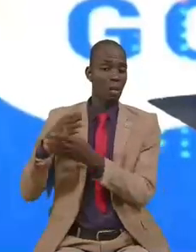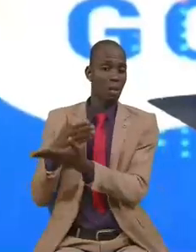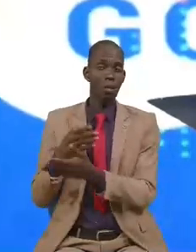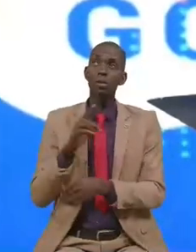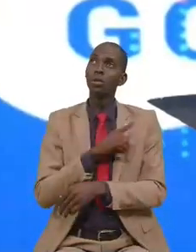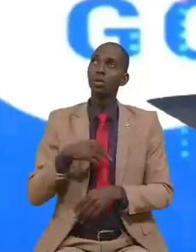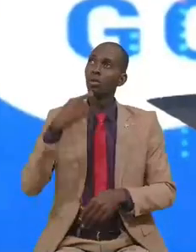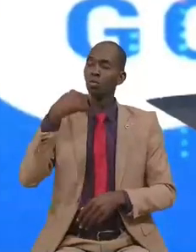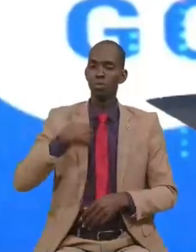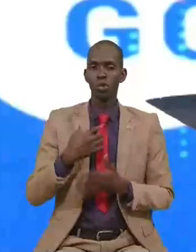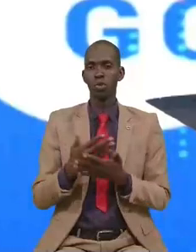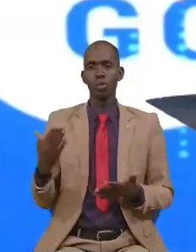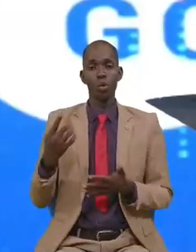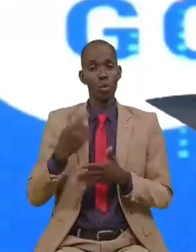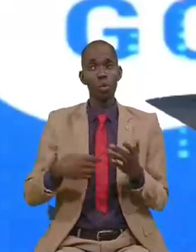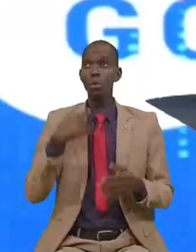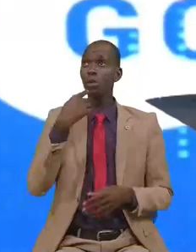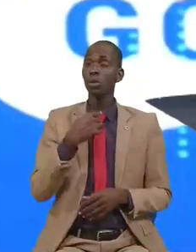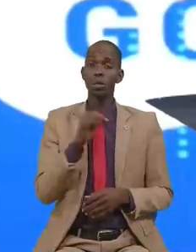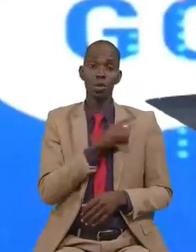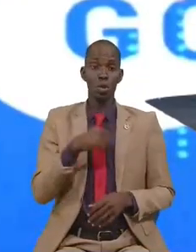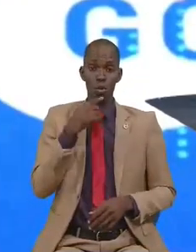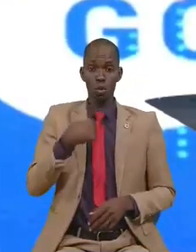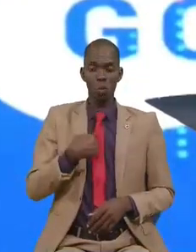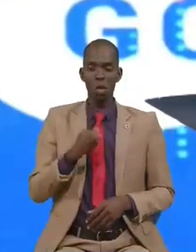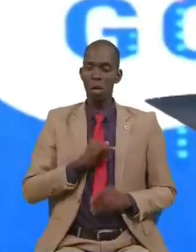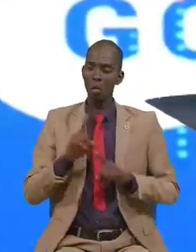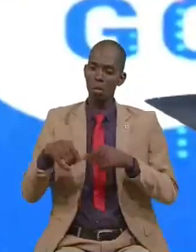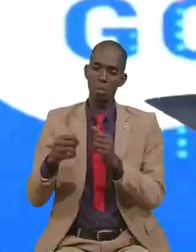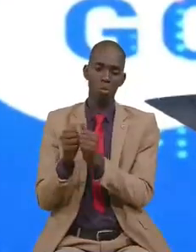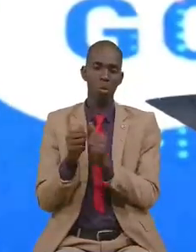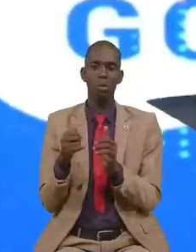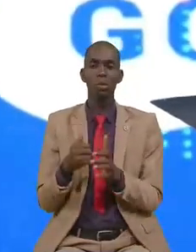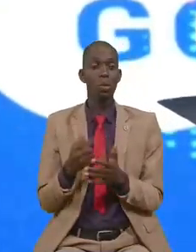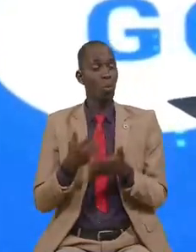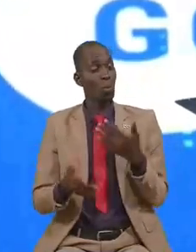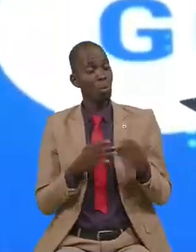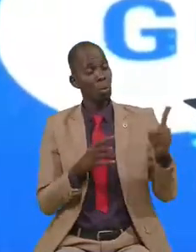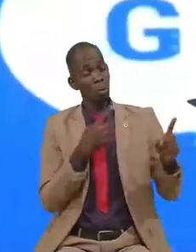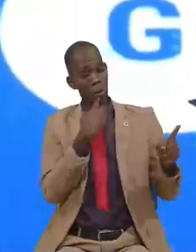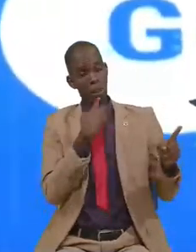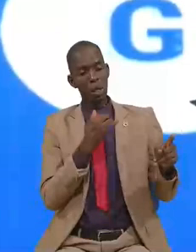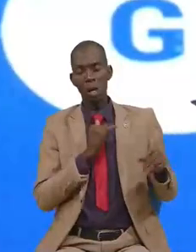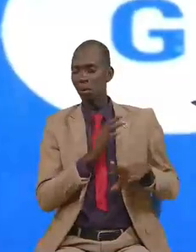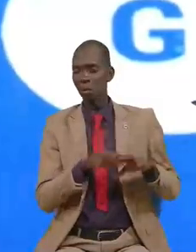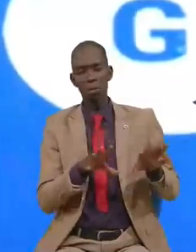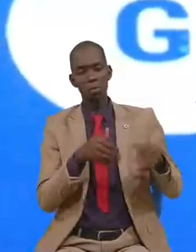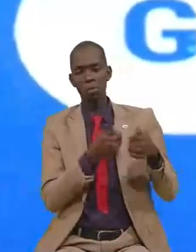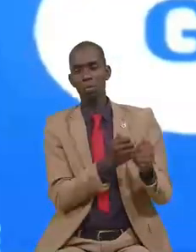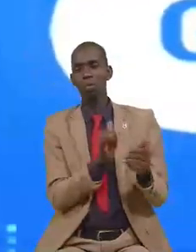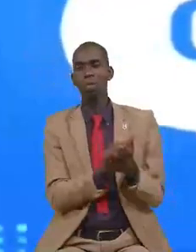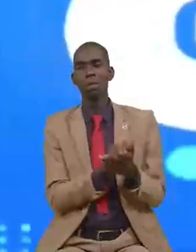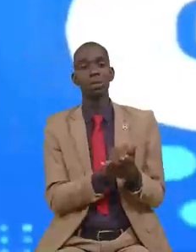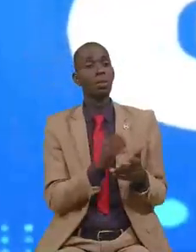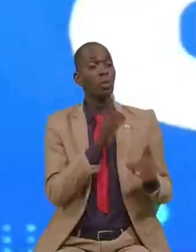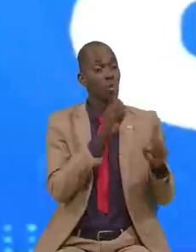qu'il m'a dit, je porte ça. Tout ce que tu es venu dire, je ne porte pas ça avec moi. Et on laisse ça